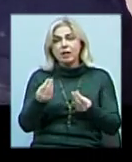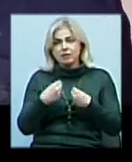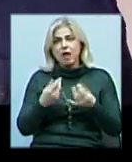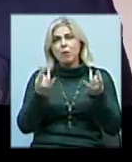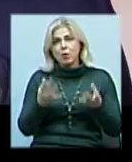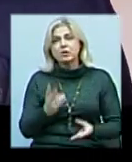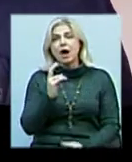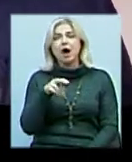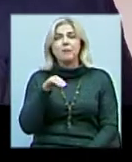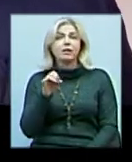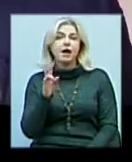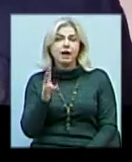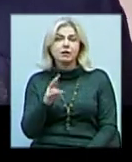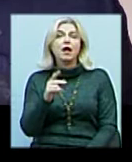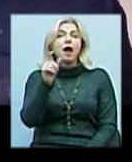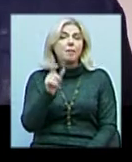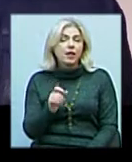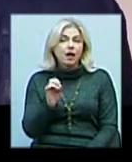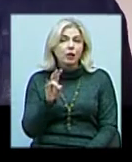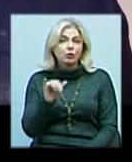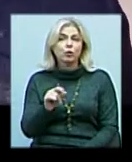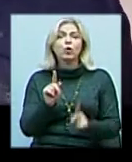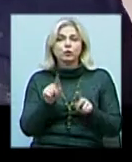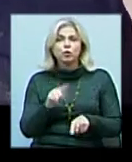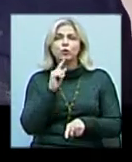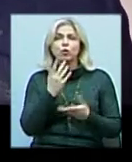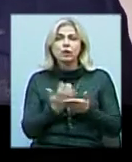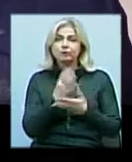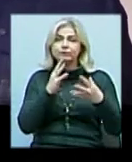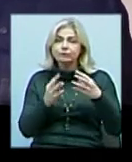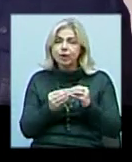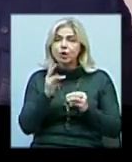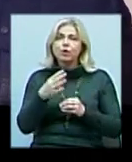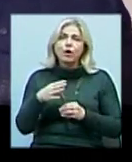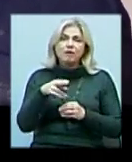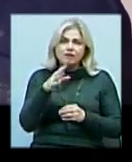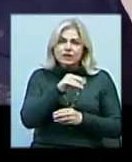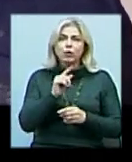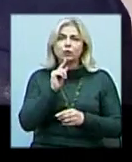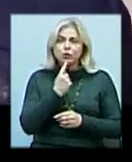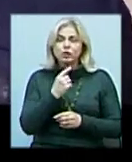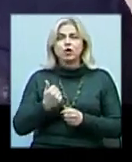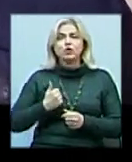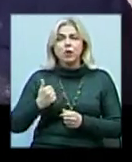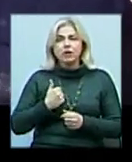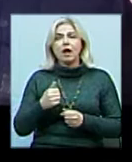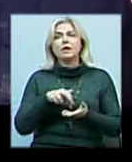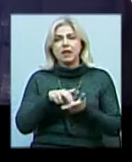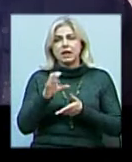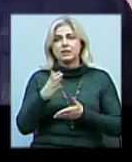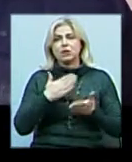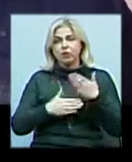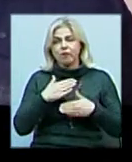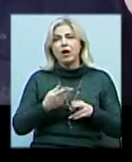капелана. Звичайно, капелану теж важко буває знайти спільну мову. Але при всіх труднощах солдат все ж таки йде з задоволенням саме